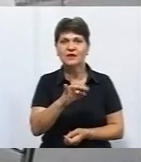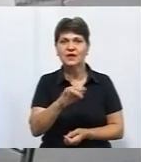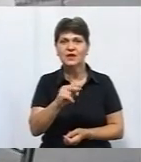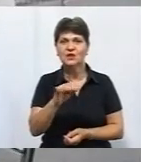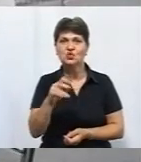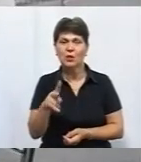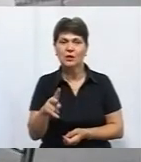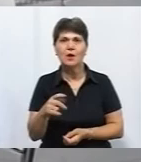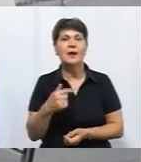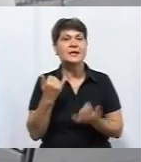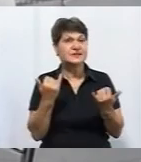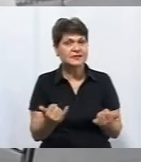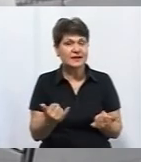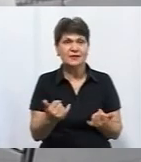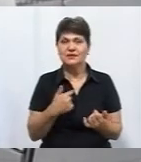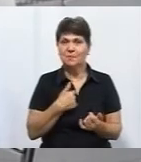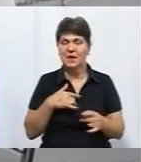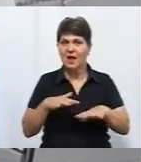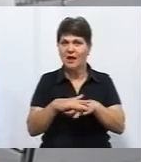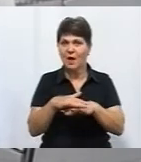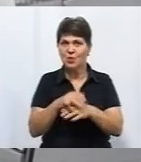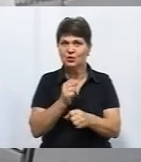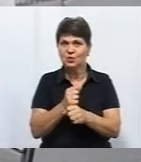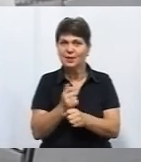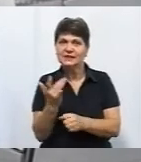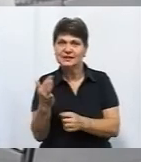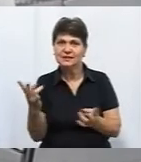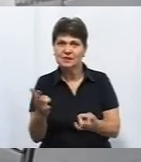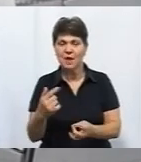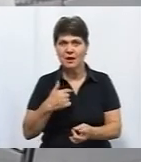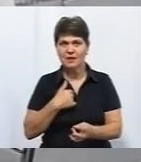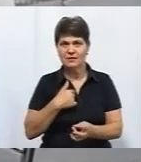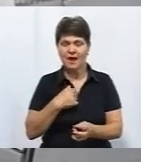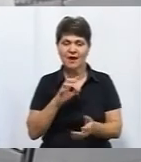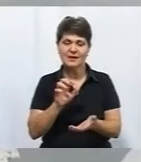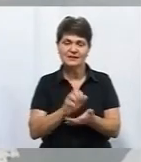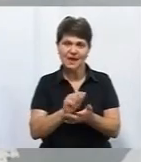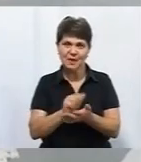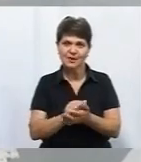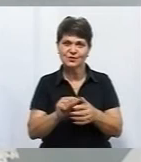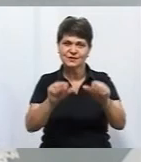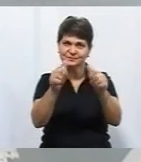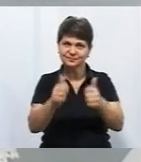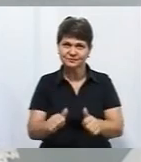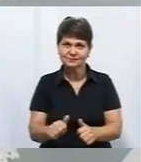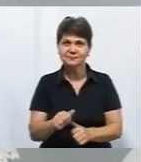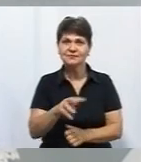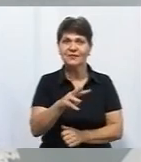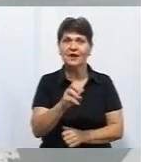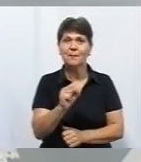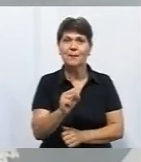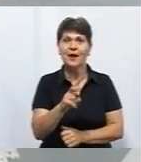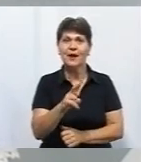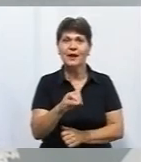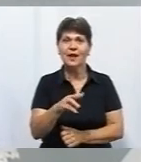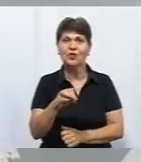прорахунок, скільки нам потрібно на певну годівницю. Я займаюся макетом, як воно буде виглядати. Зараз це ще іде процес. Ми не збираємо